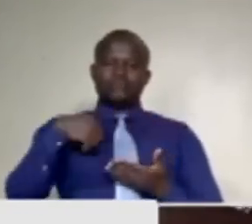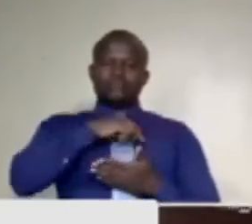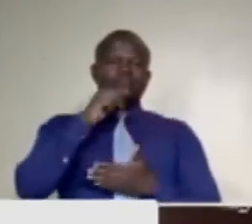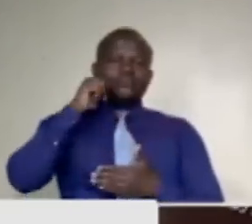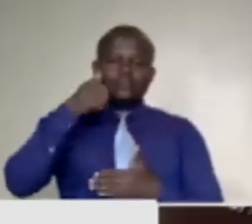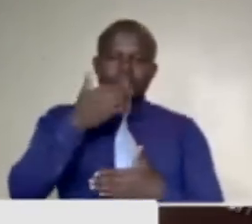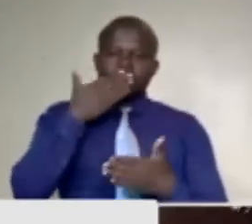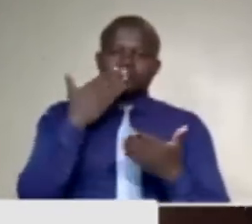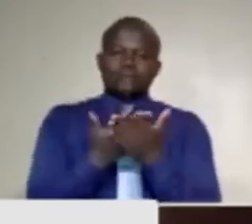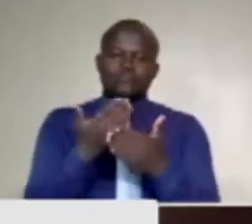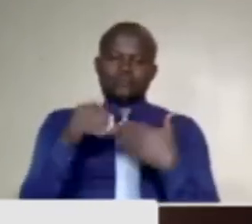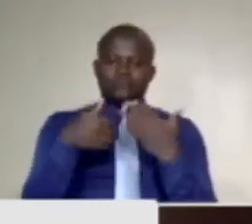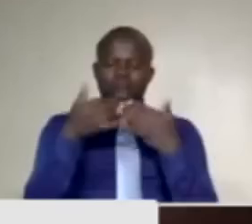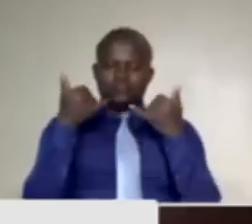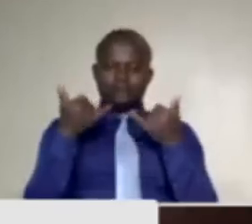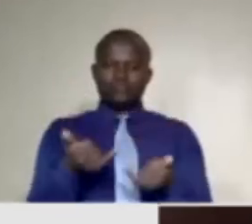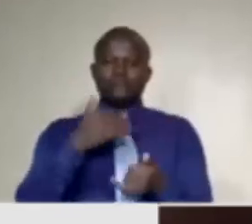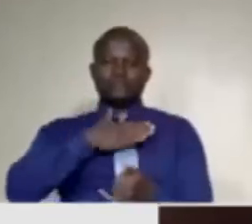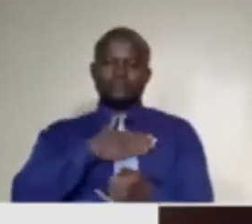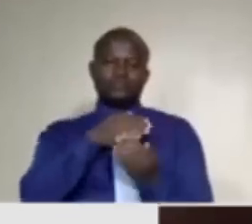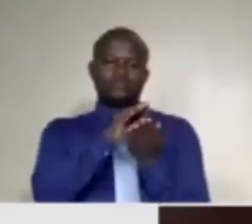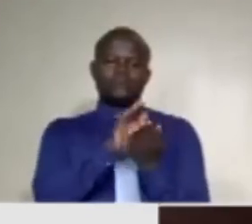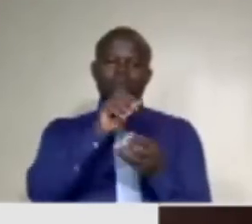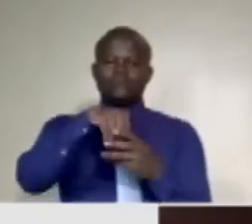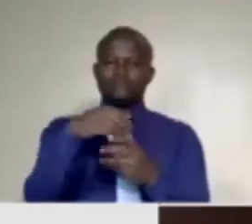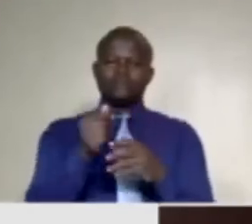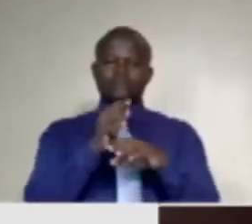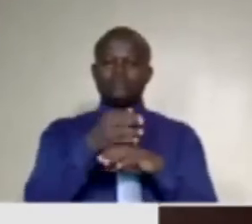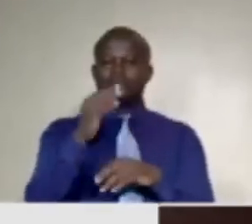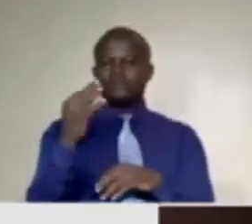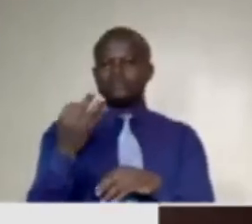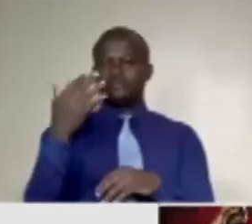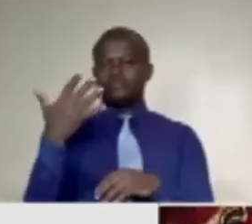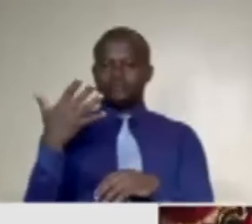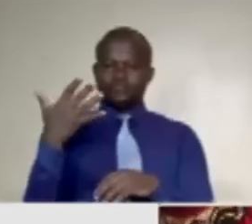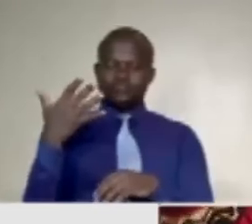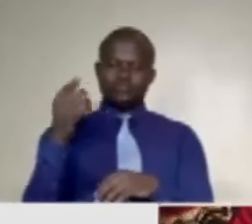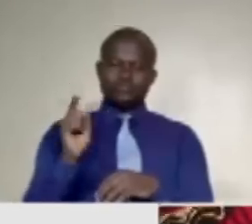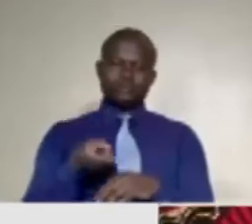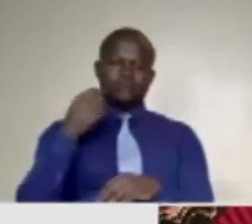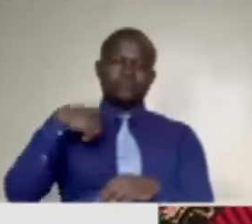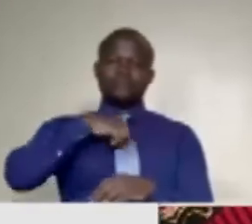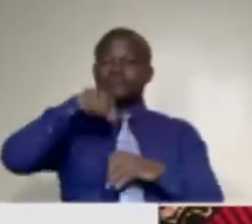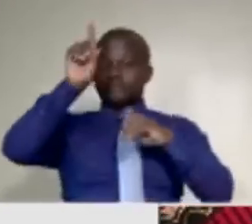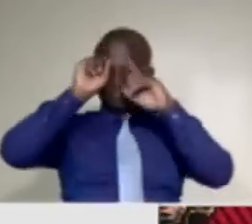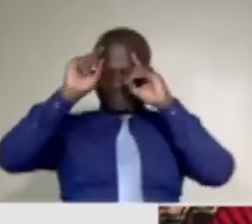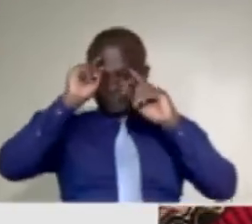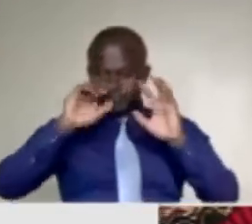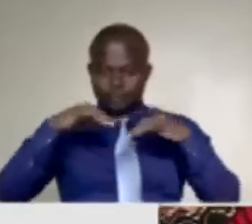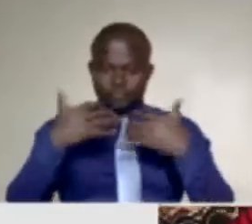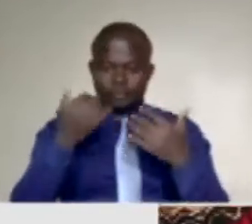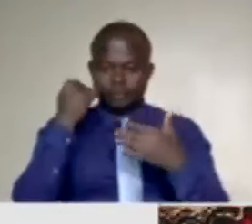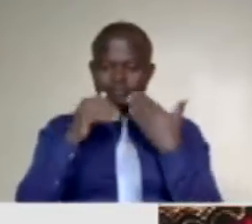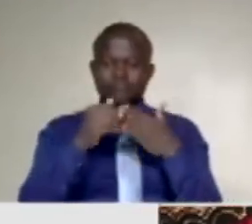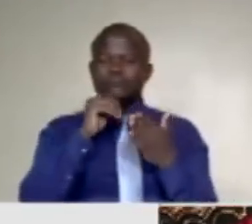y'Ejo Heza. Njyewe ubu ngubu kuri konti yanjye ngejejeho amafaranga 35,000 najyaga nibaza uburyo